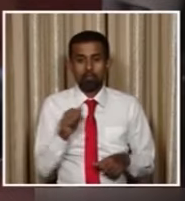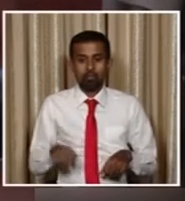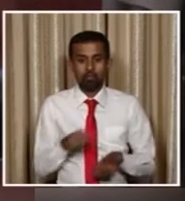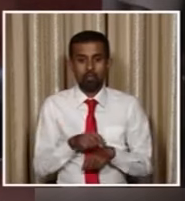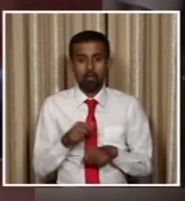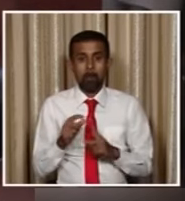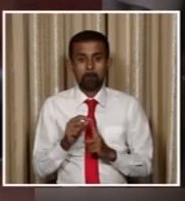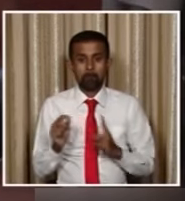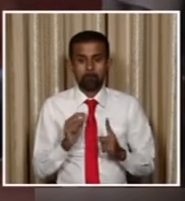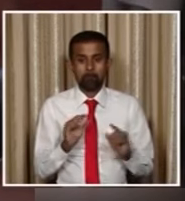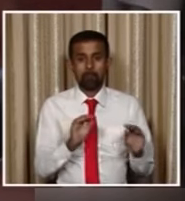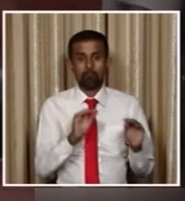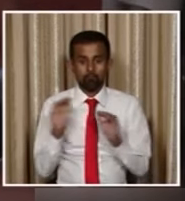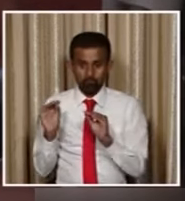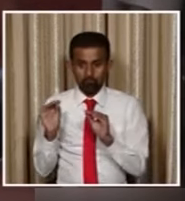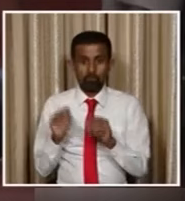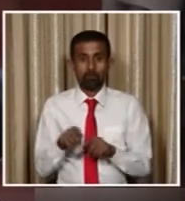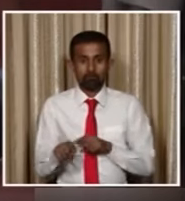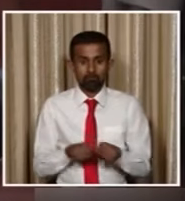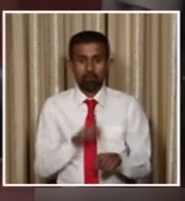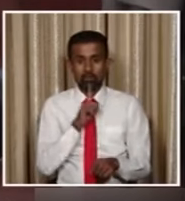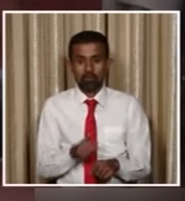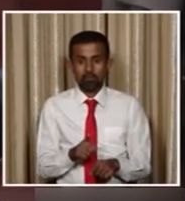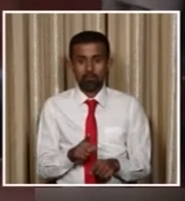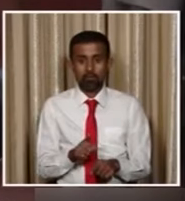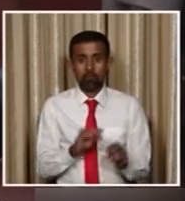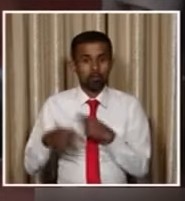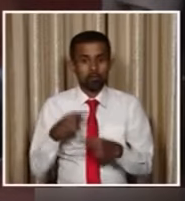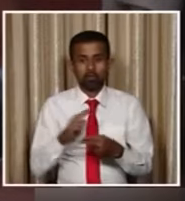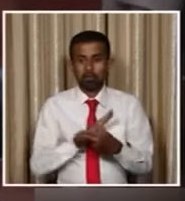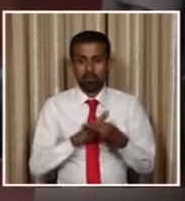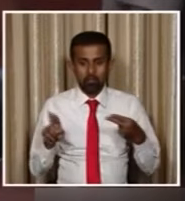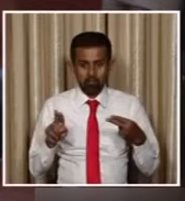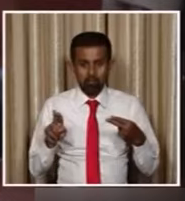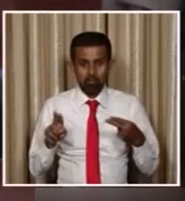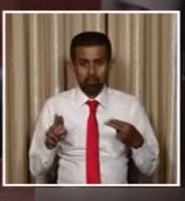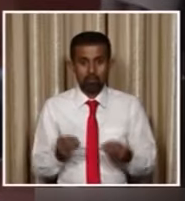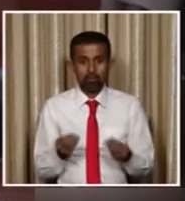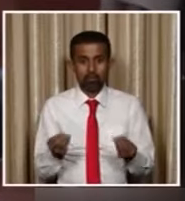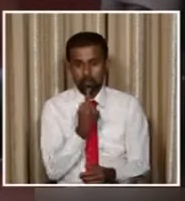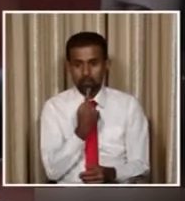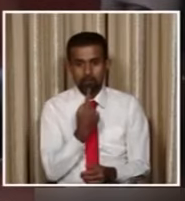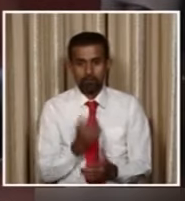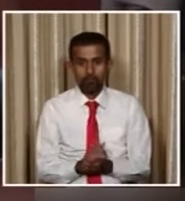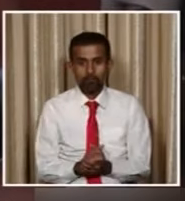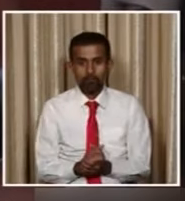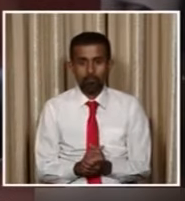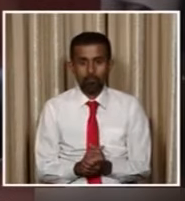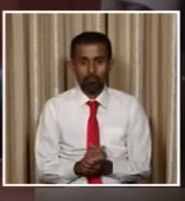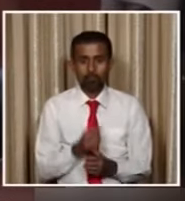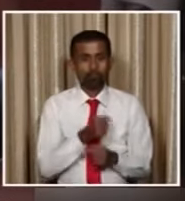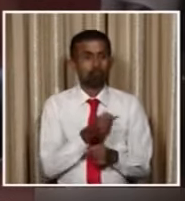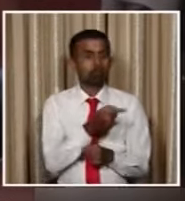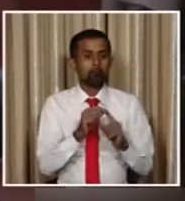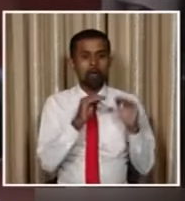පන පාර්ලිමේන්තුව කල් තිබ්බායයි කියා සලකා පාර්ලිමේන්තුව කල් තිබීම විවාදේ පටන් ගන්න. මේ සම්ප්‍රදාය දුන්නත් කොතන නතර වෙන්නේ මට කියන්න. හරිද බලනවා ආණ්ඩු